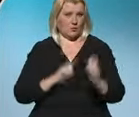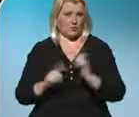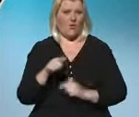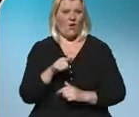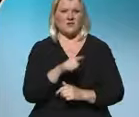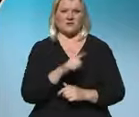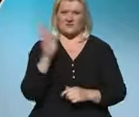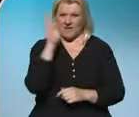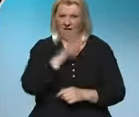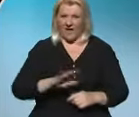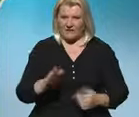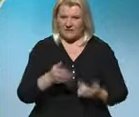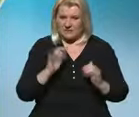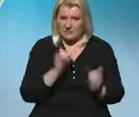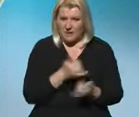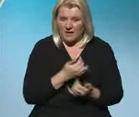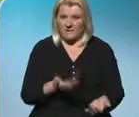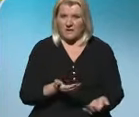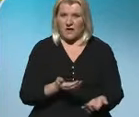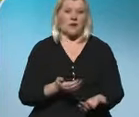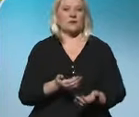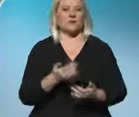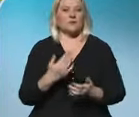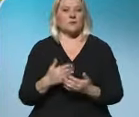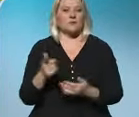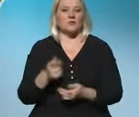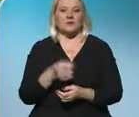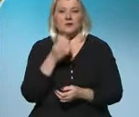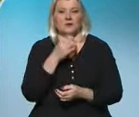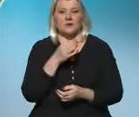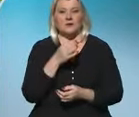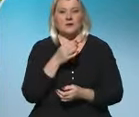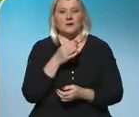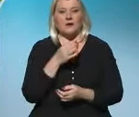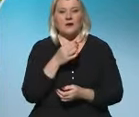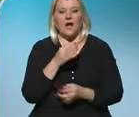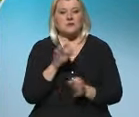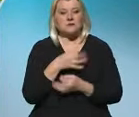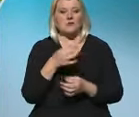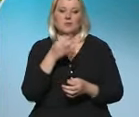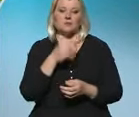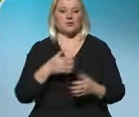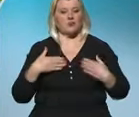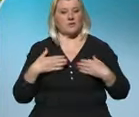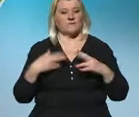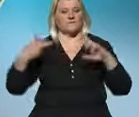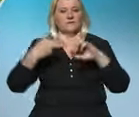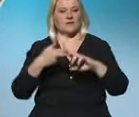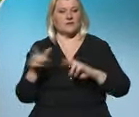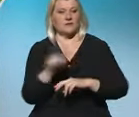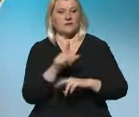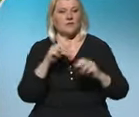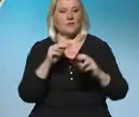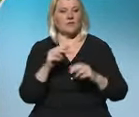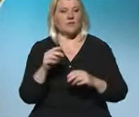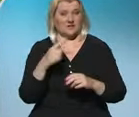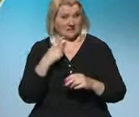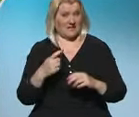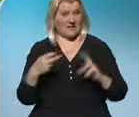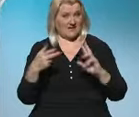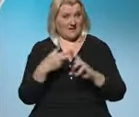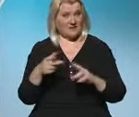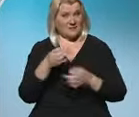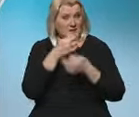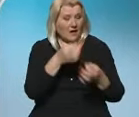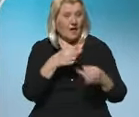taková hvězda. Mě jenom zajímá, kdybyste měla tu možnost, viděla jste se s ním v zákulisí, co byste mu třeba řekla, na co byste se ho zeptala? Nebo viděla byste